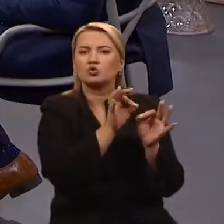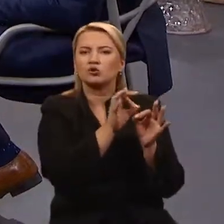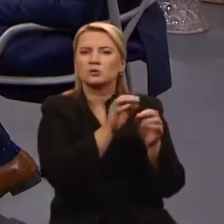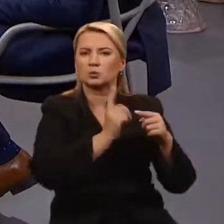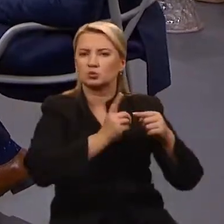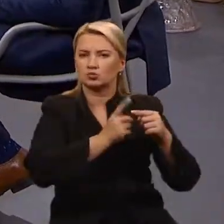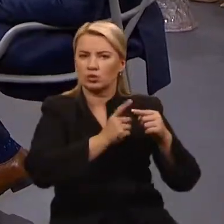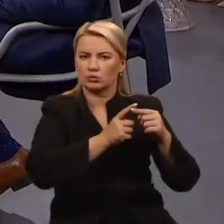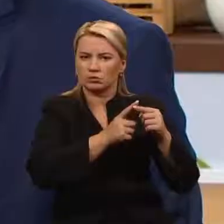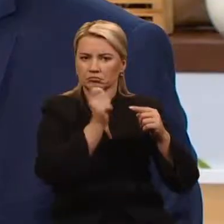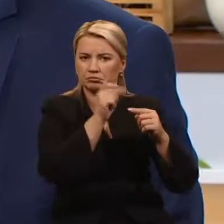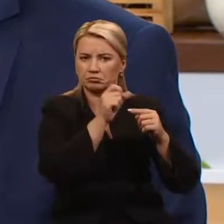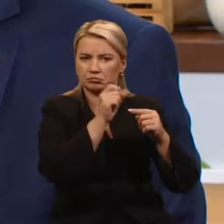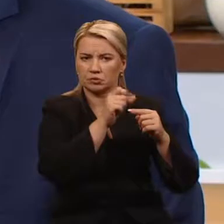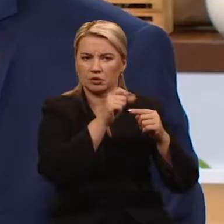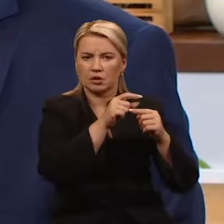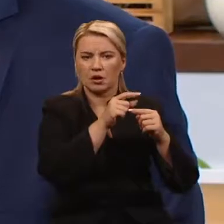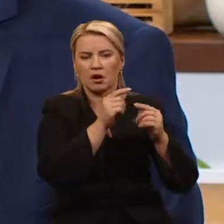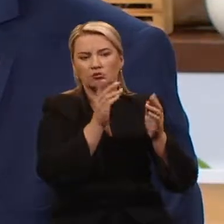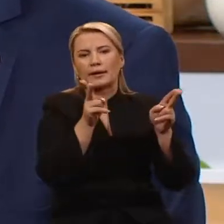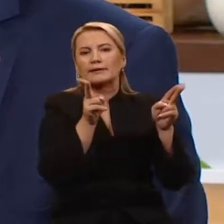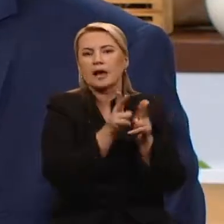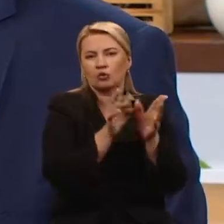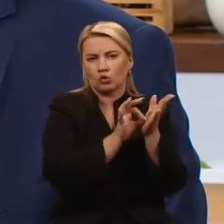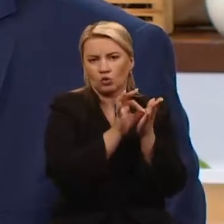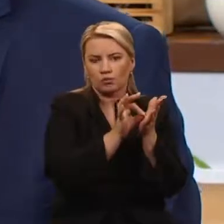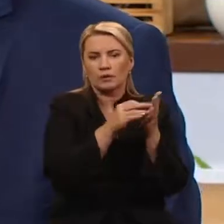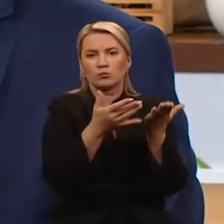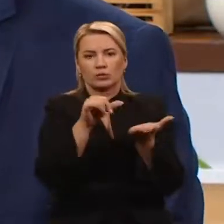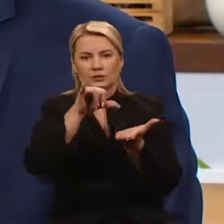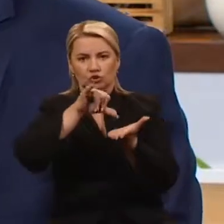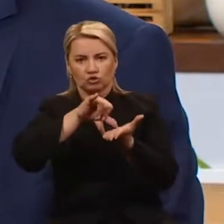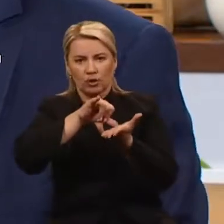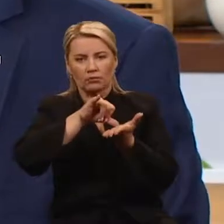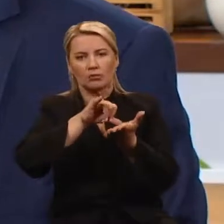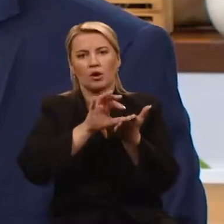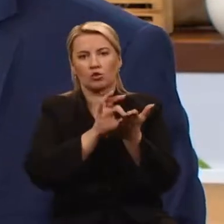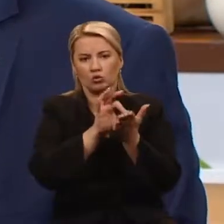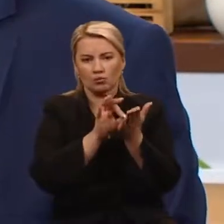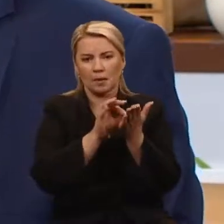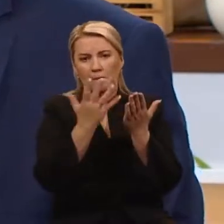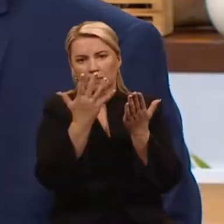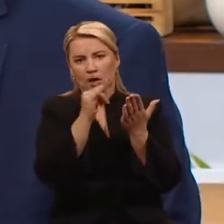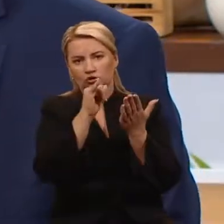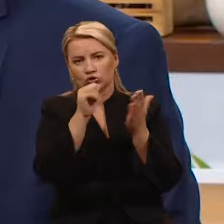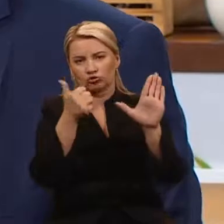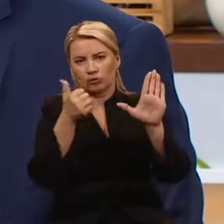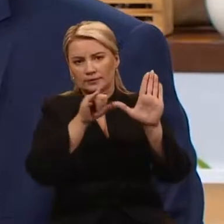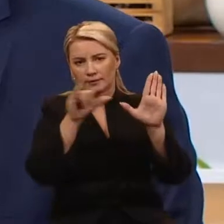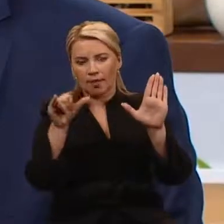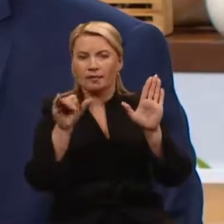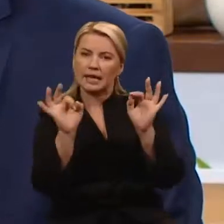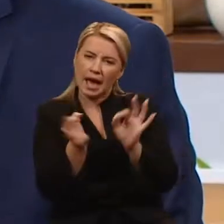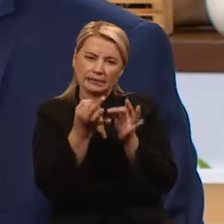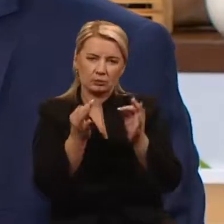dítě. U těch střednědobých nebo i dlouhodobých, což už je 5-6 let, využít třeba i toho stavebního spoření, kdy aspoň nějaká